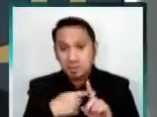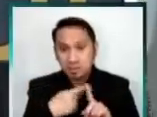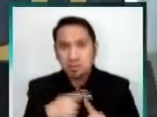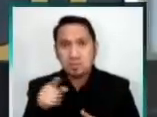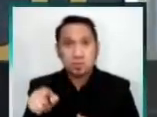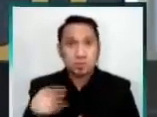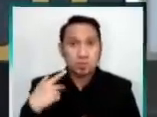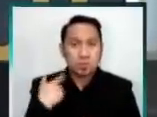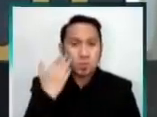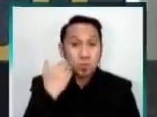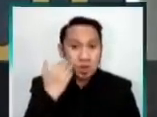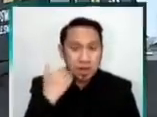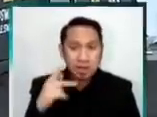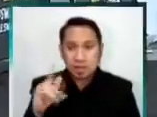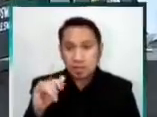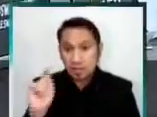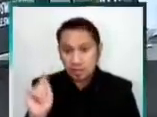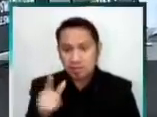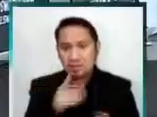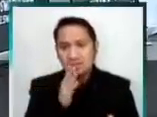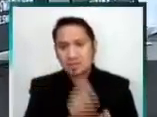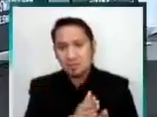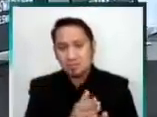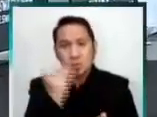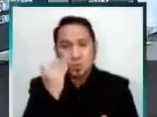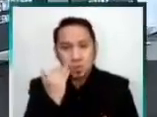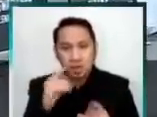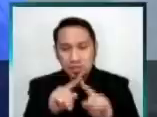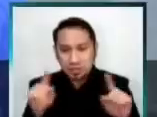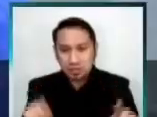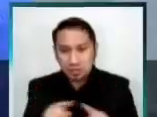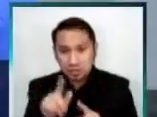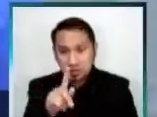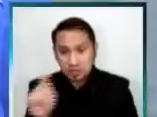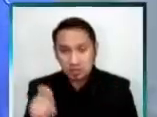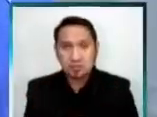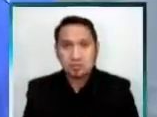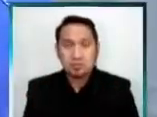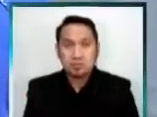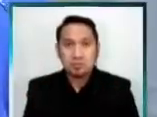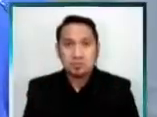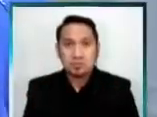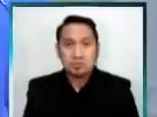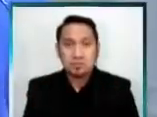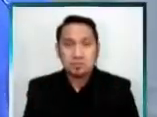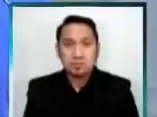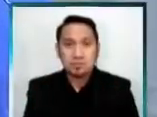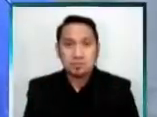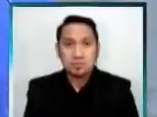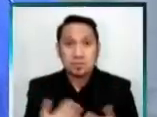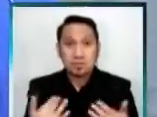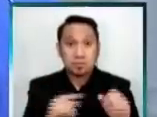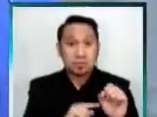test kits ang pansamantalang nagpahinto sa operasyon ng isang pribadong testing center. Kahapon pa po, nagsimula po,